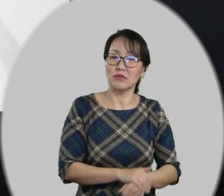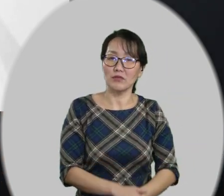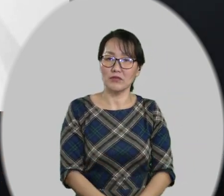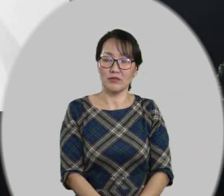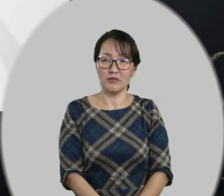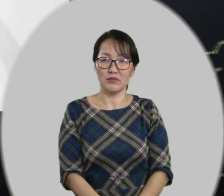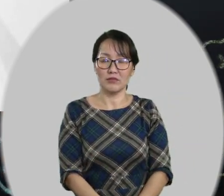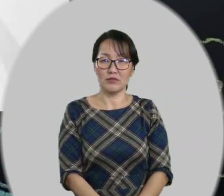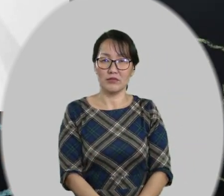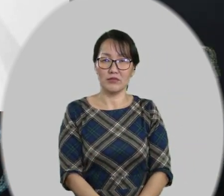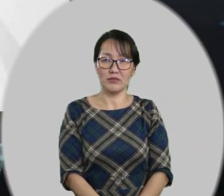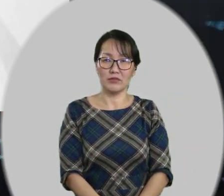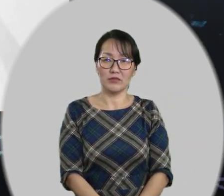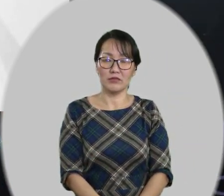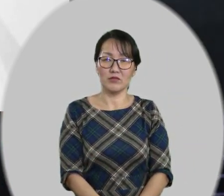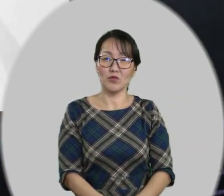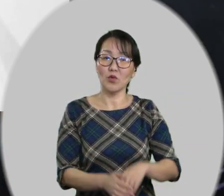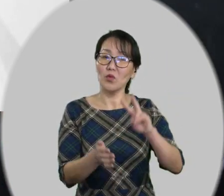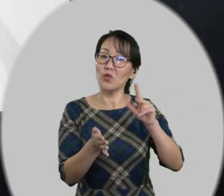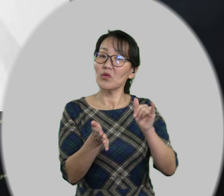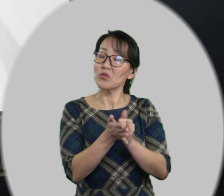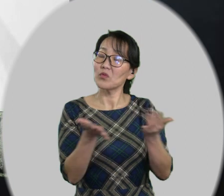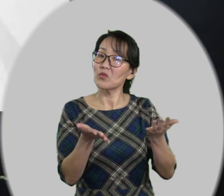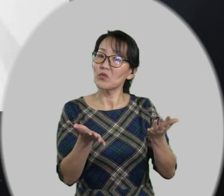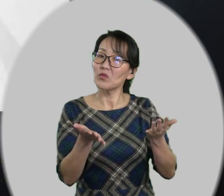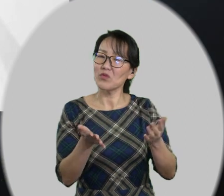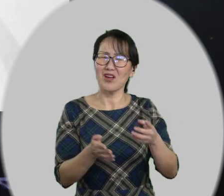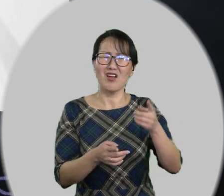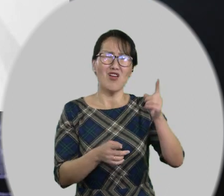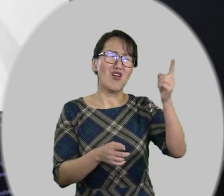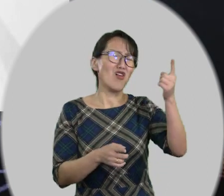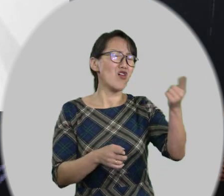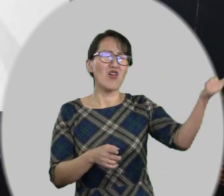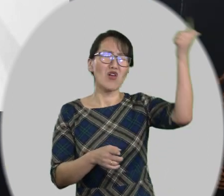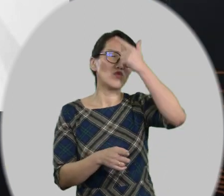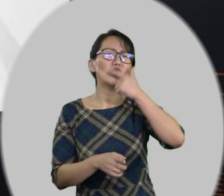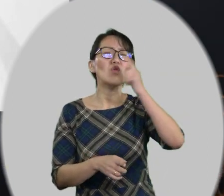Нүдний гим. За, энэ юу гэсэн утгатай үг гэхээр маш ховор.